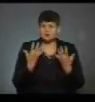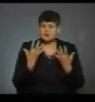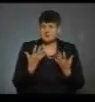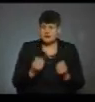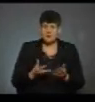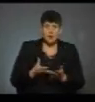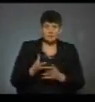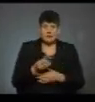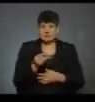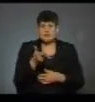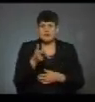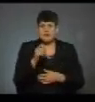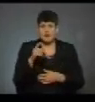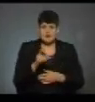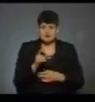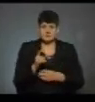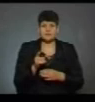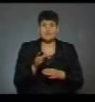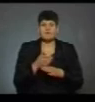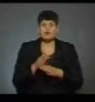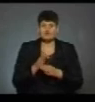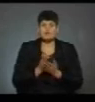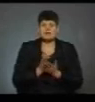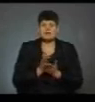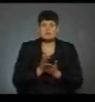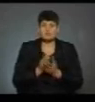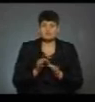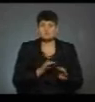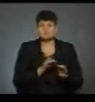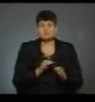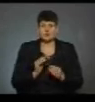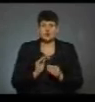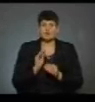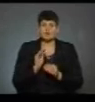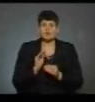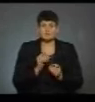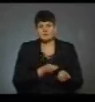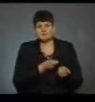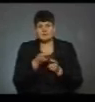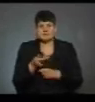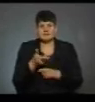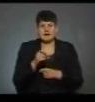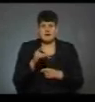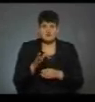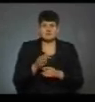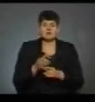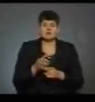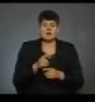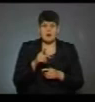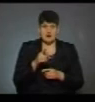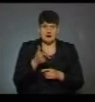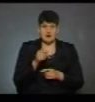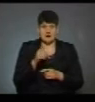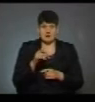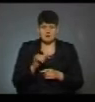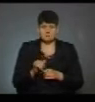оплата за газ в частині розподілу за послуги доставки газу от всередині нашого міста, називається це розподіл, не